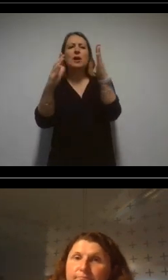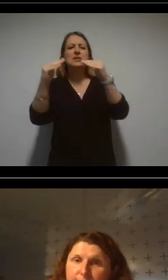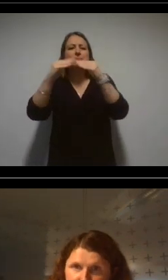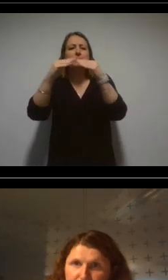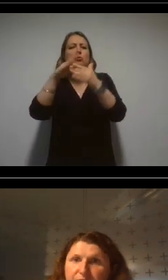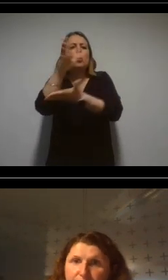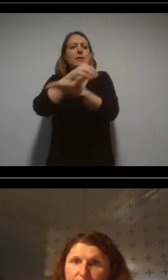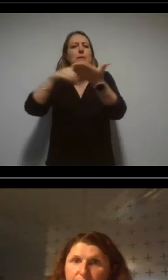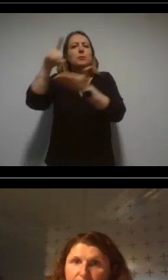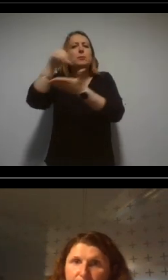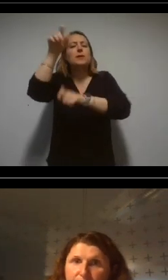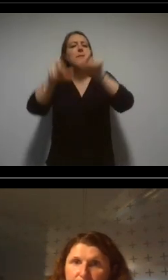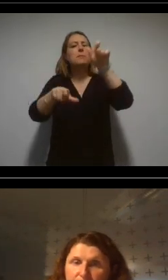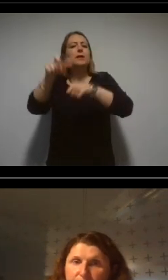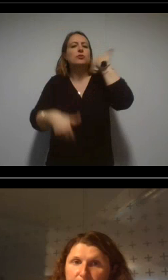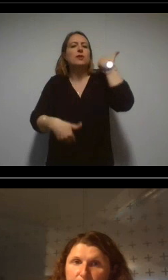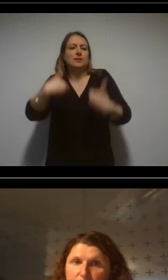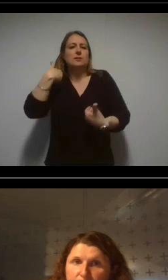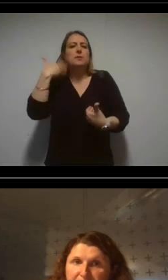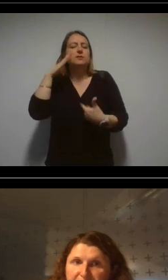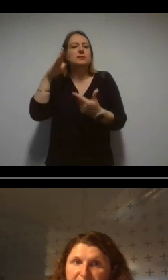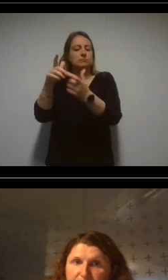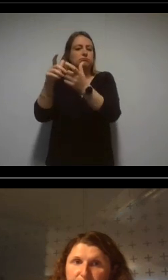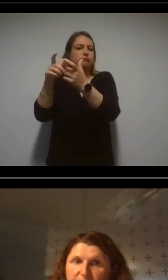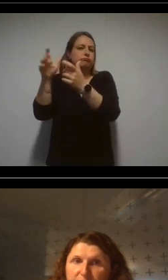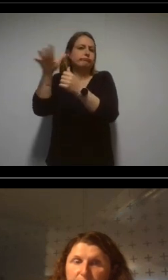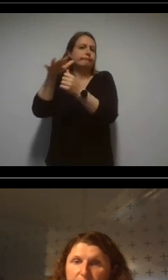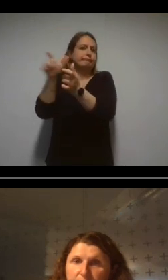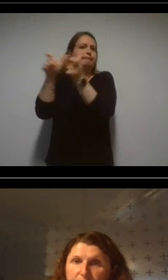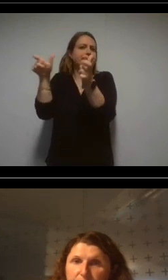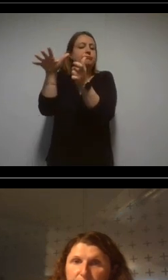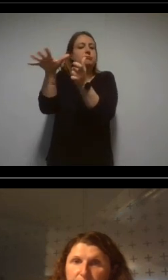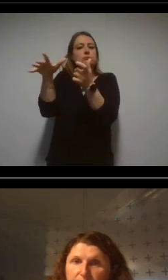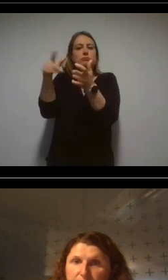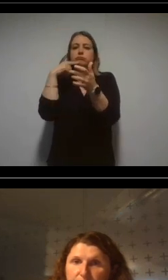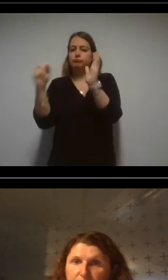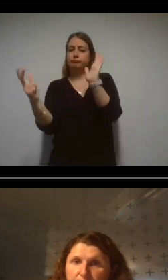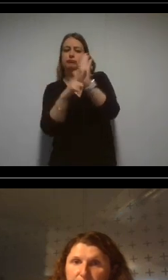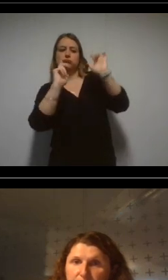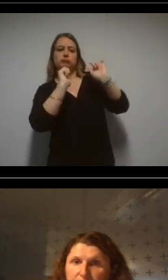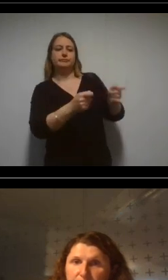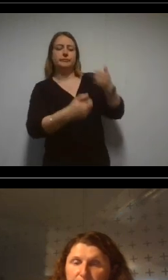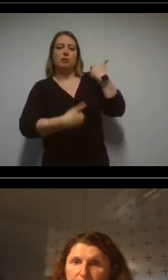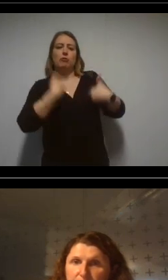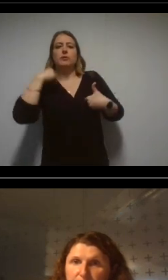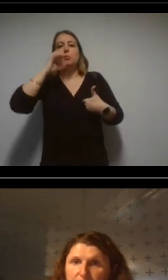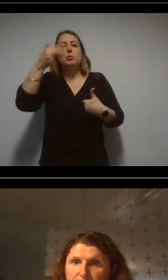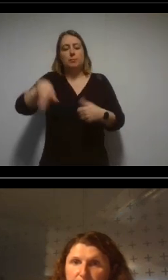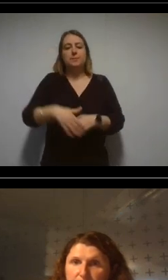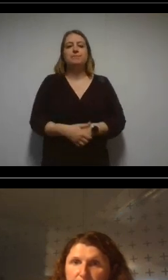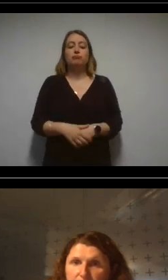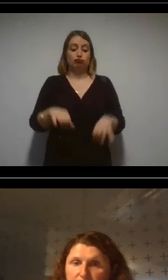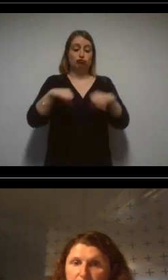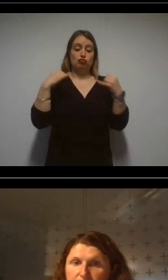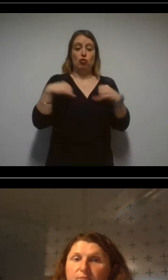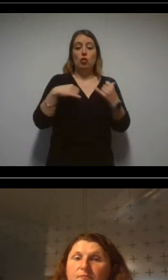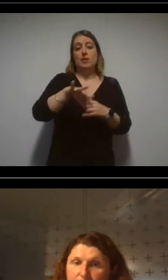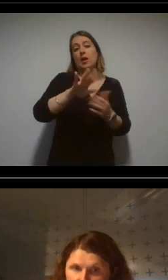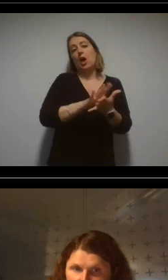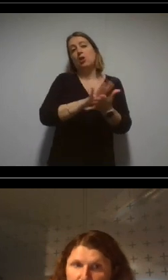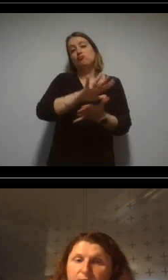handicapées, c'est l'organisme en France qui notifie officiellement qu'il y a un handicap ou pas. Donc ces jeunes, ils ont entre 15 et 30 ans avec